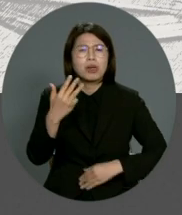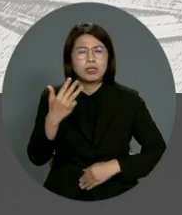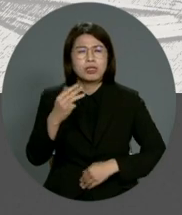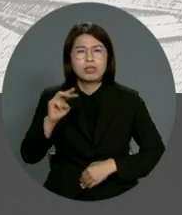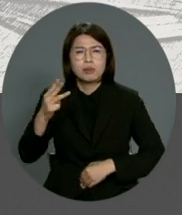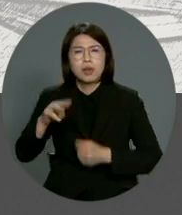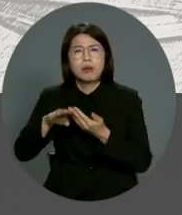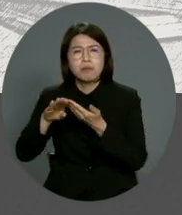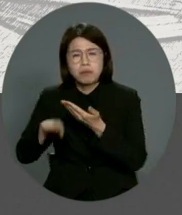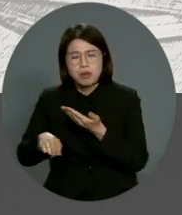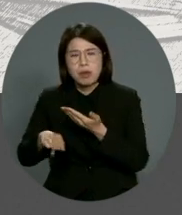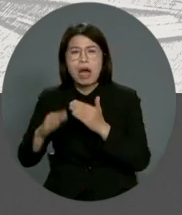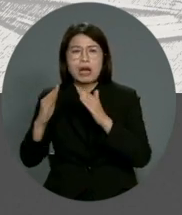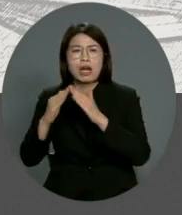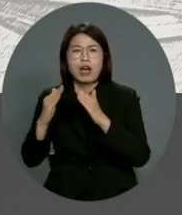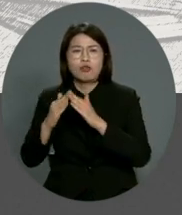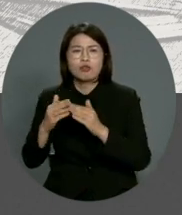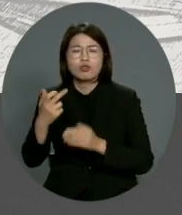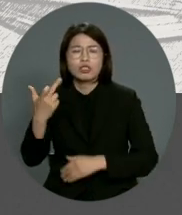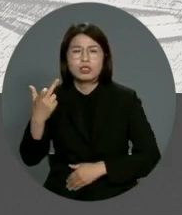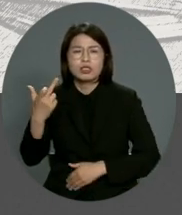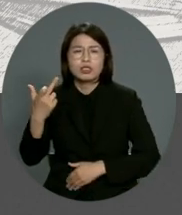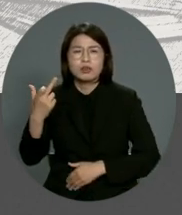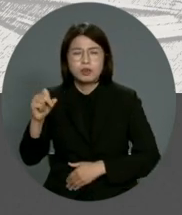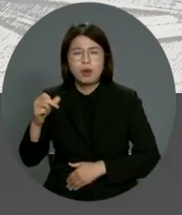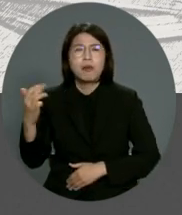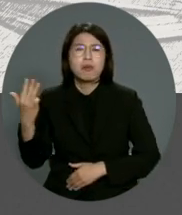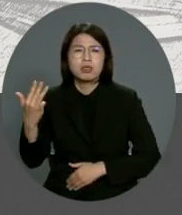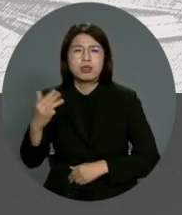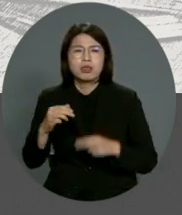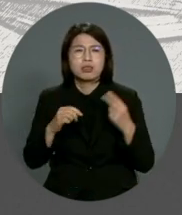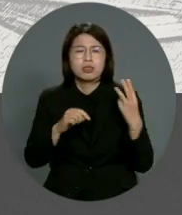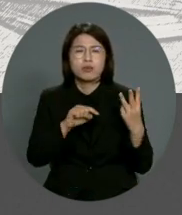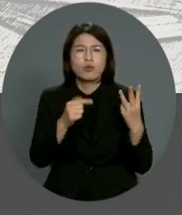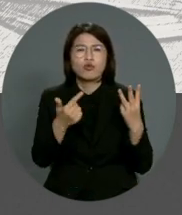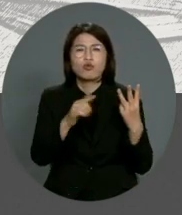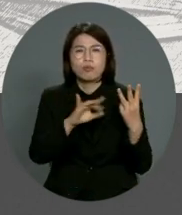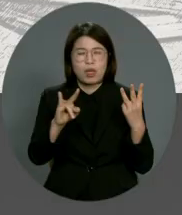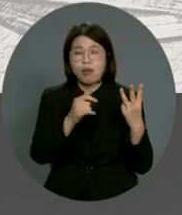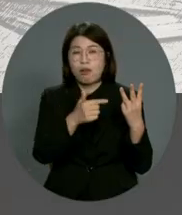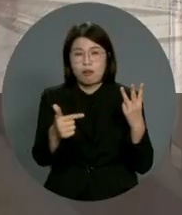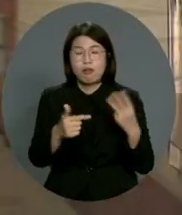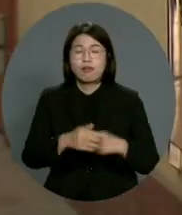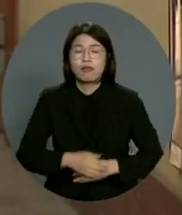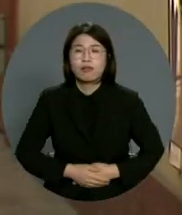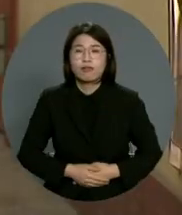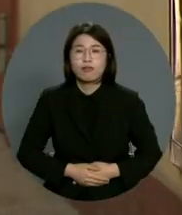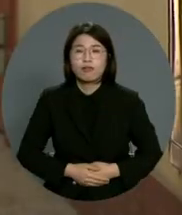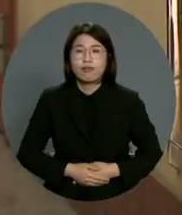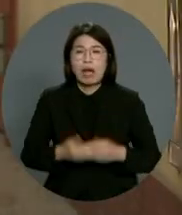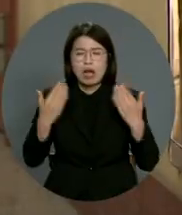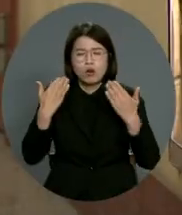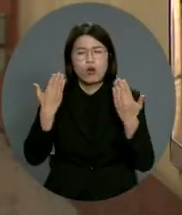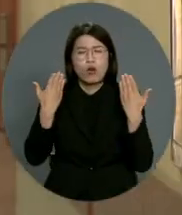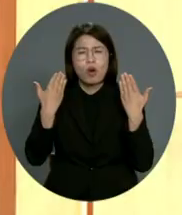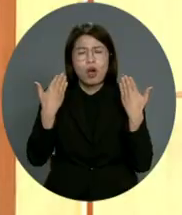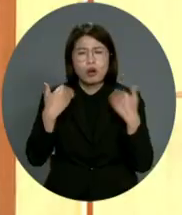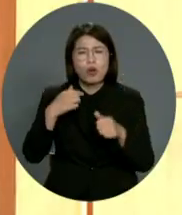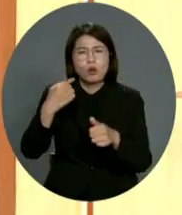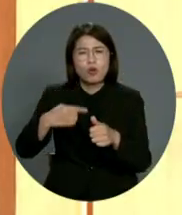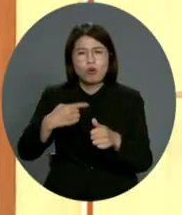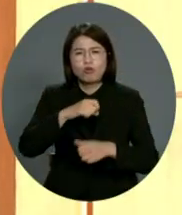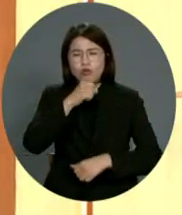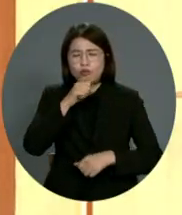300만원 미만 가구 178,000원에 3.6배나 많은 것으로 나타났습니다 공교육 안에서 교육